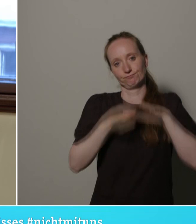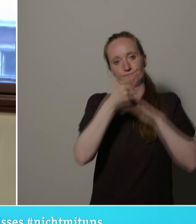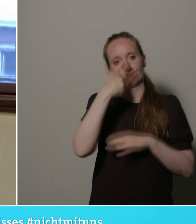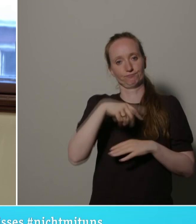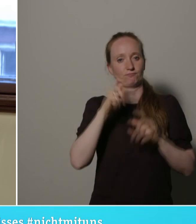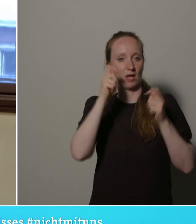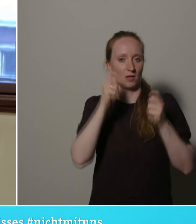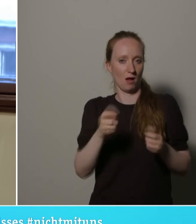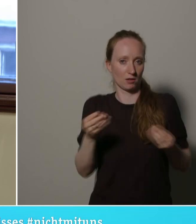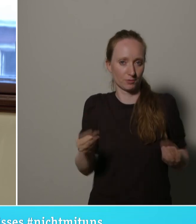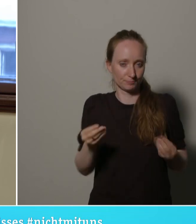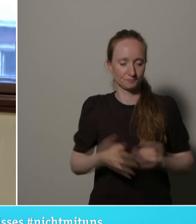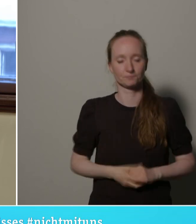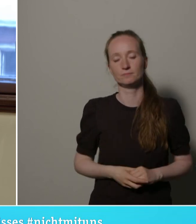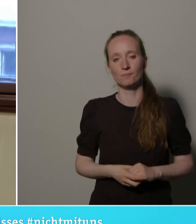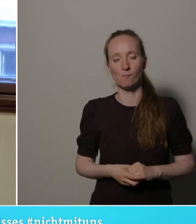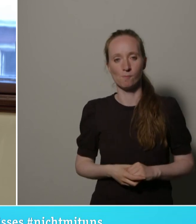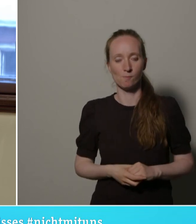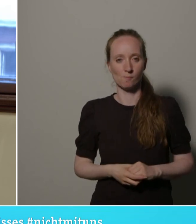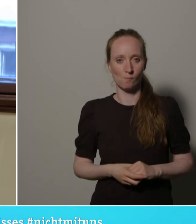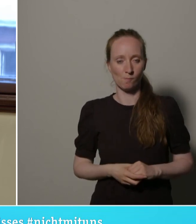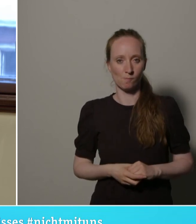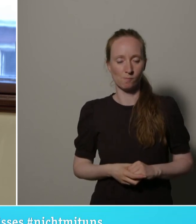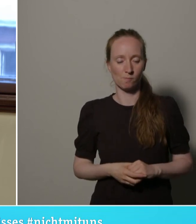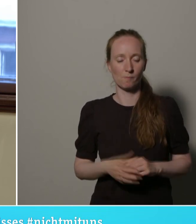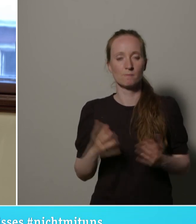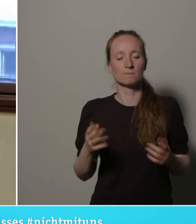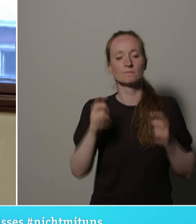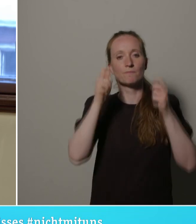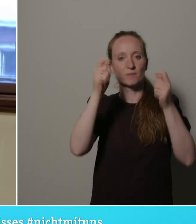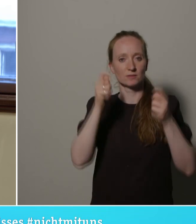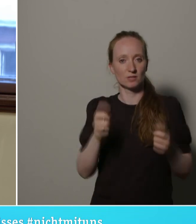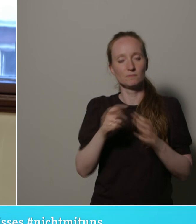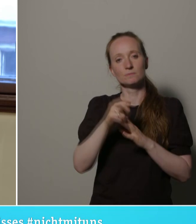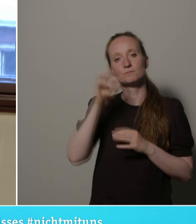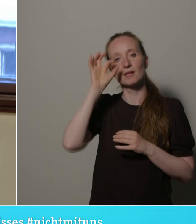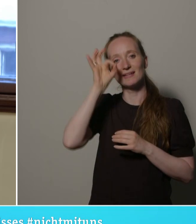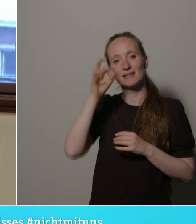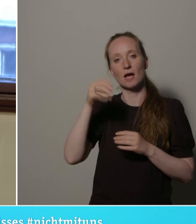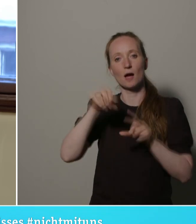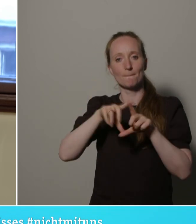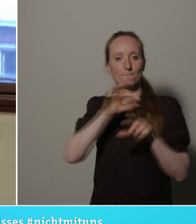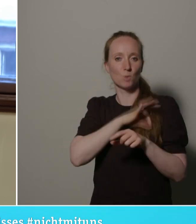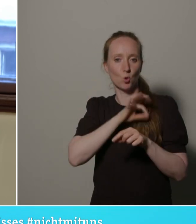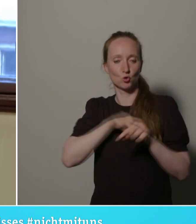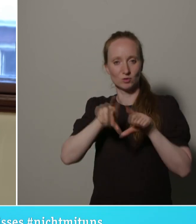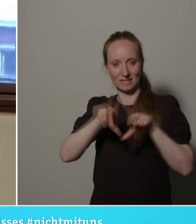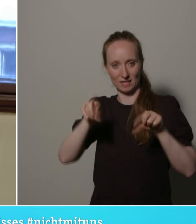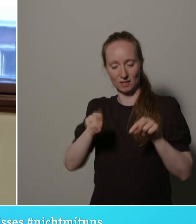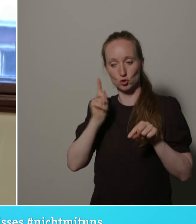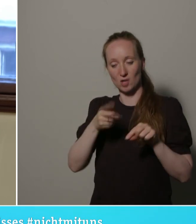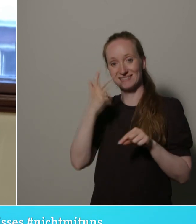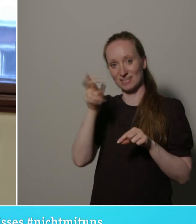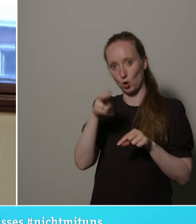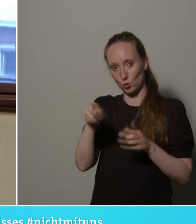haben diesen Antrag ja, dass das Jena Bundesticket 30 Euro kosten soll, zweimal eingereicht. Einmal als Ergänzungsantrag für